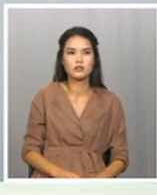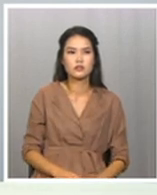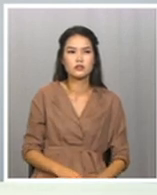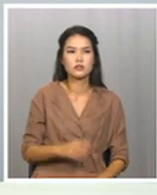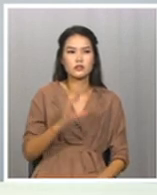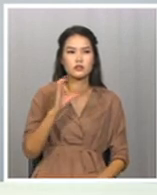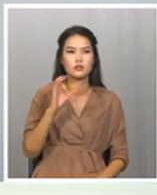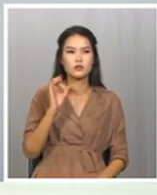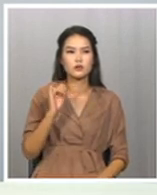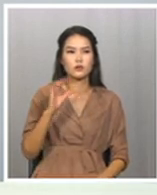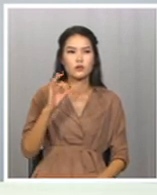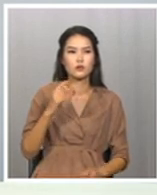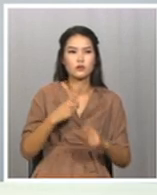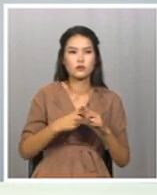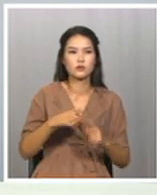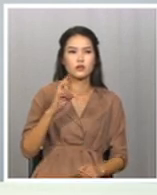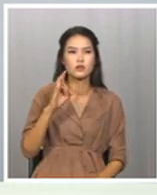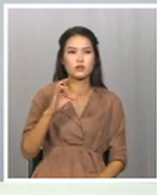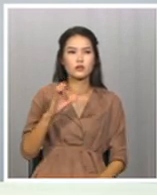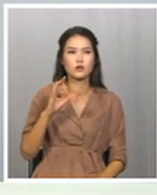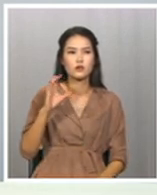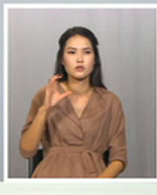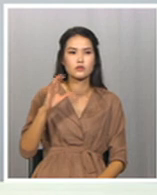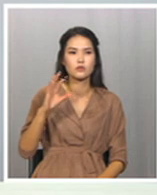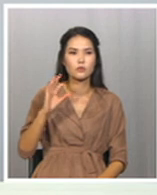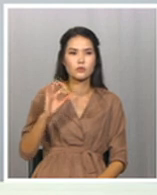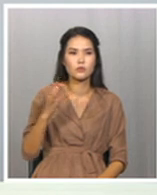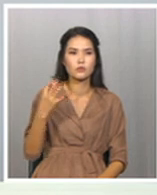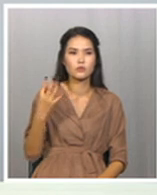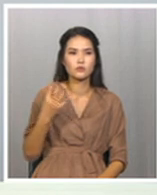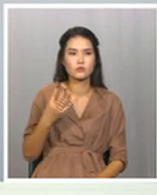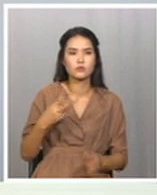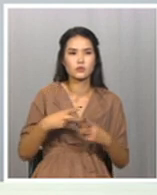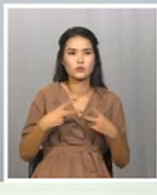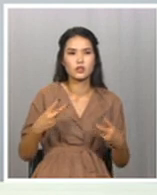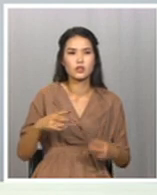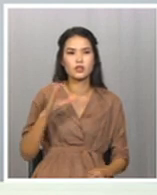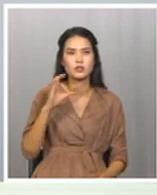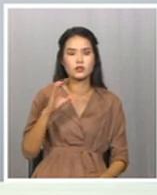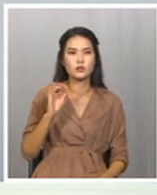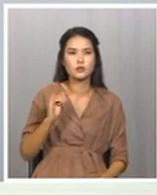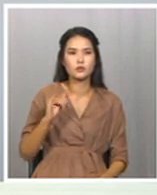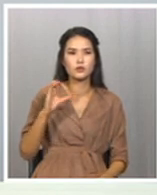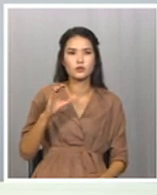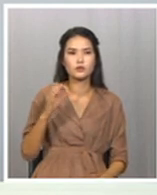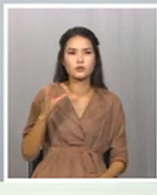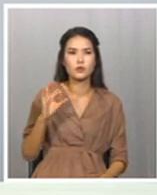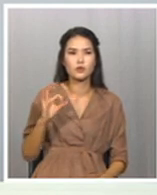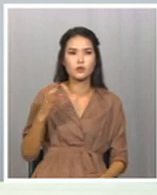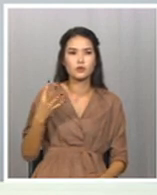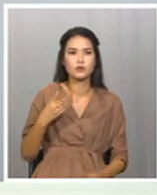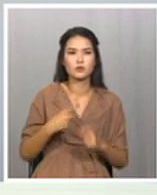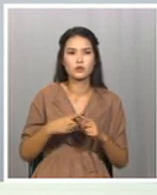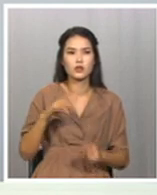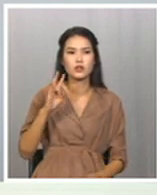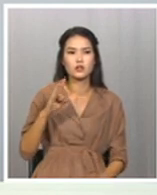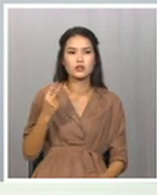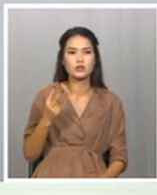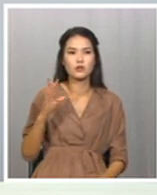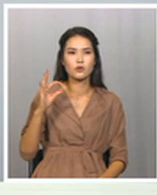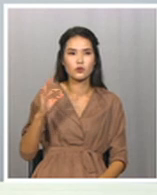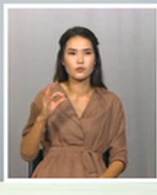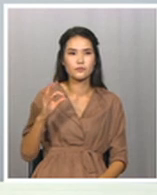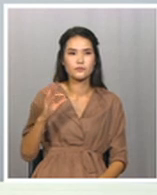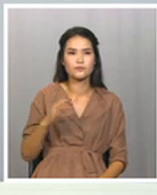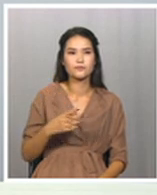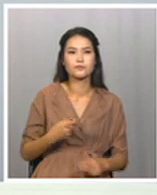аударайық. Мыс оксиді сұйылтылған күкірт қышқылымен әрекеттесіп, нәтижесінде мыс сульфаты және су бөлінді.